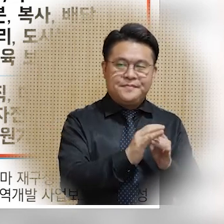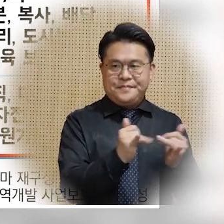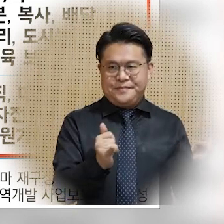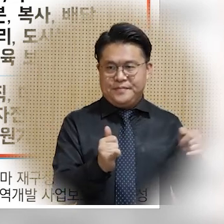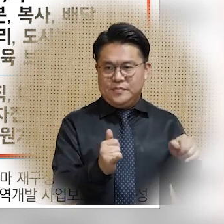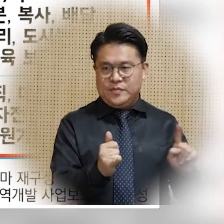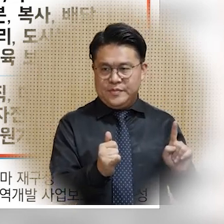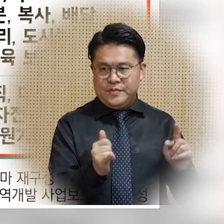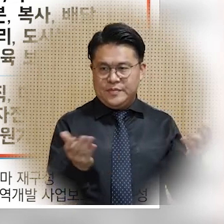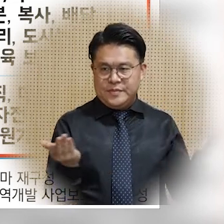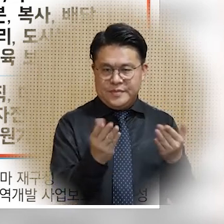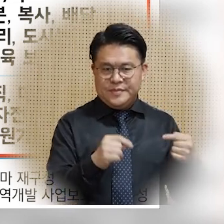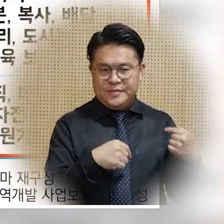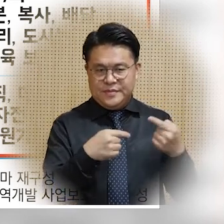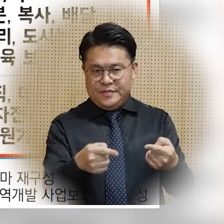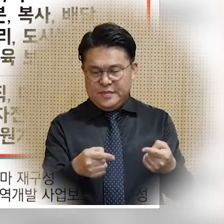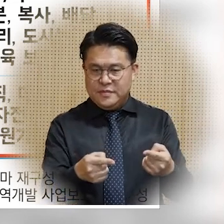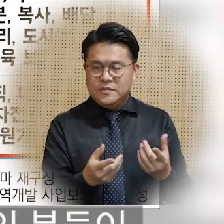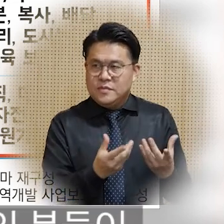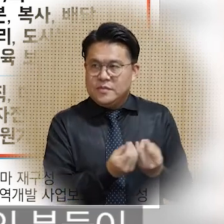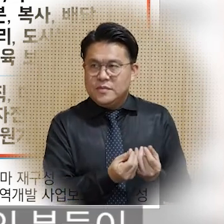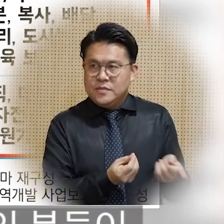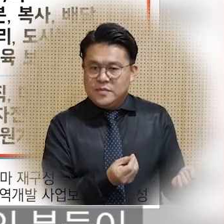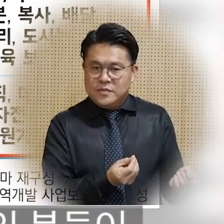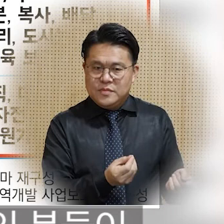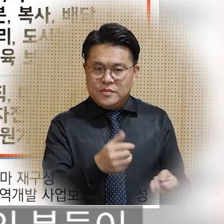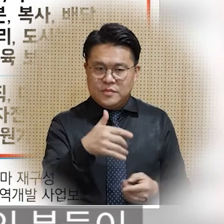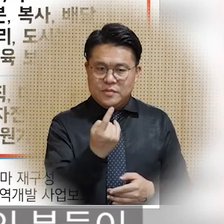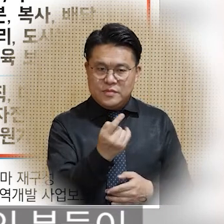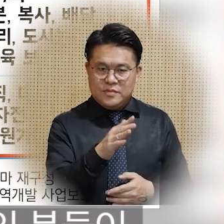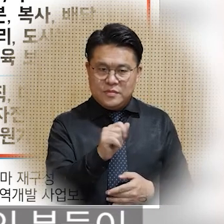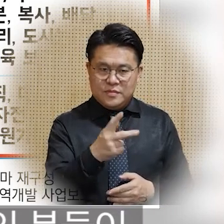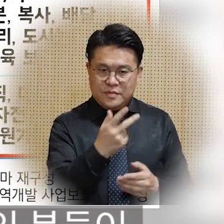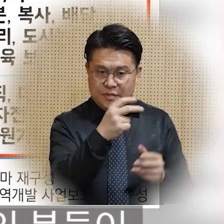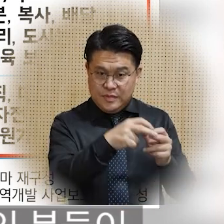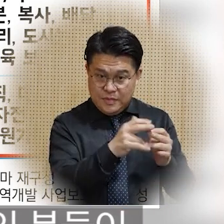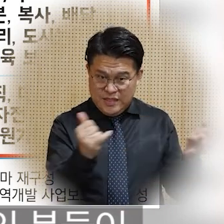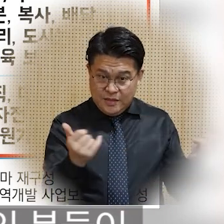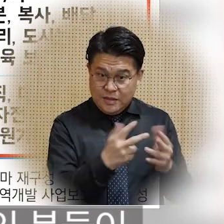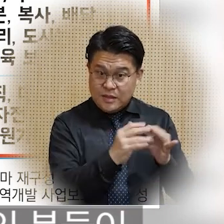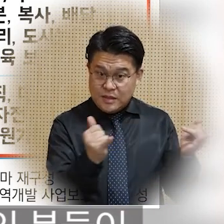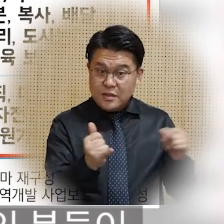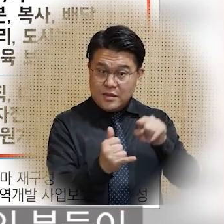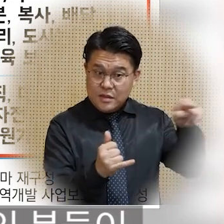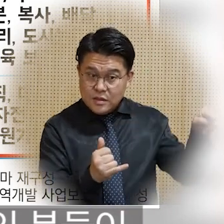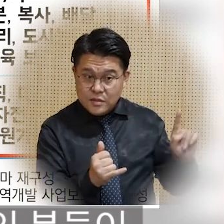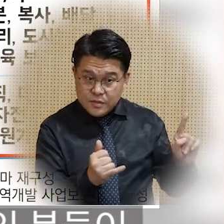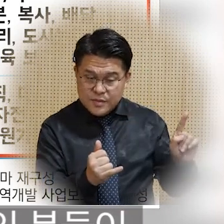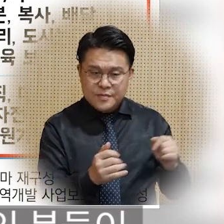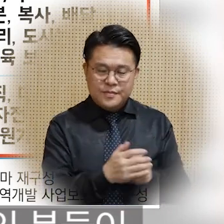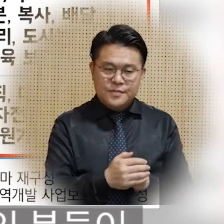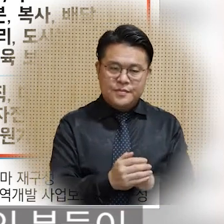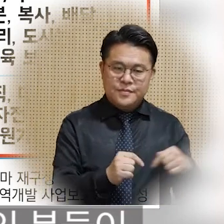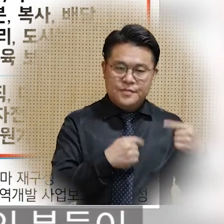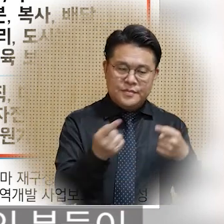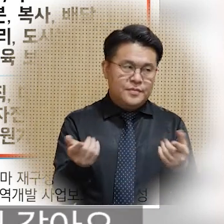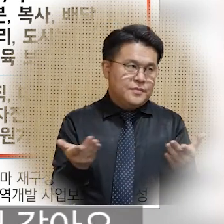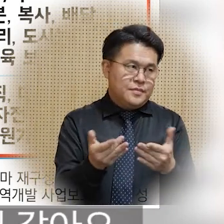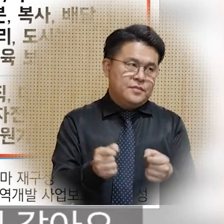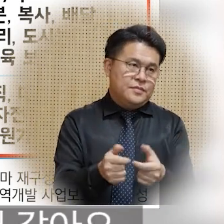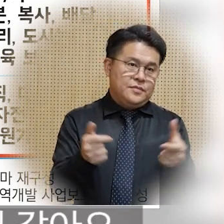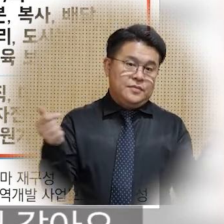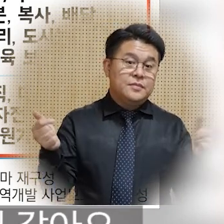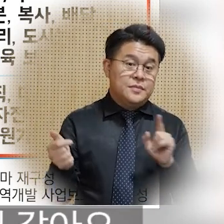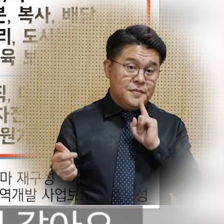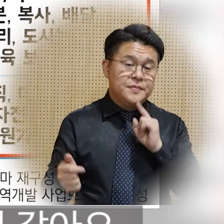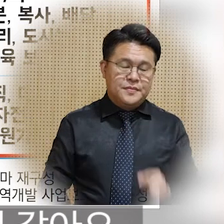2011년대 이때부터는 중증 장애인 분들도, 중증 장애인에 해당되는 우리 뇌병변 장애인이나 또는 발달 장애인 요 분들이